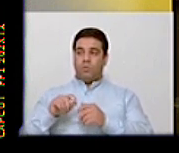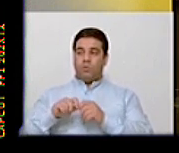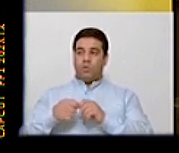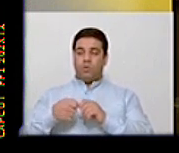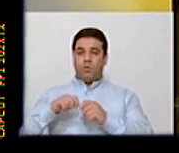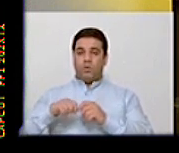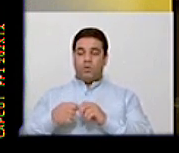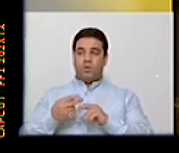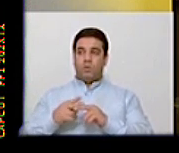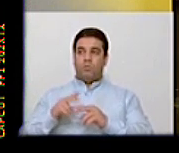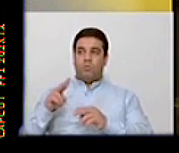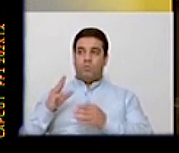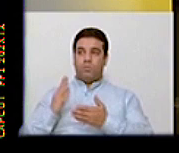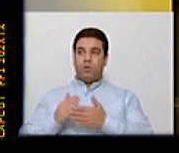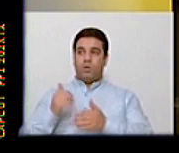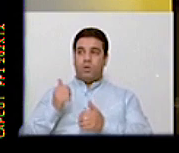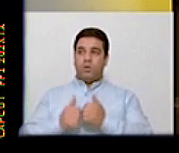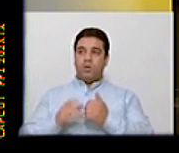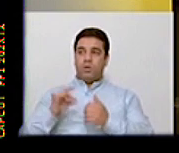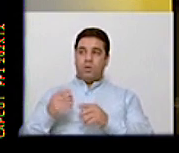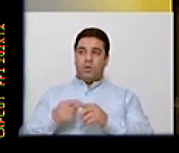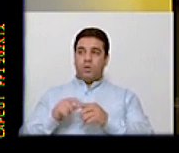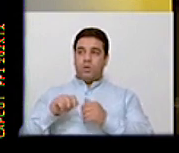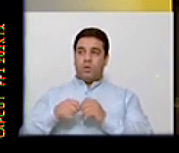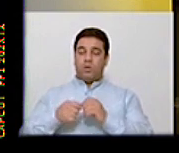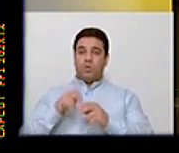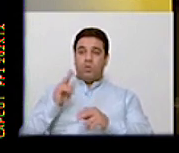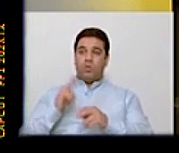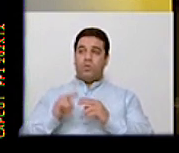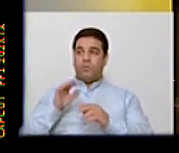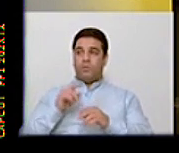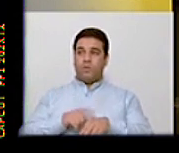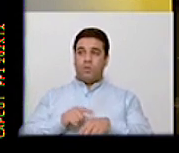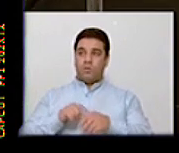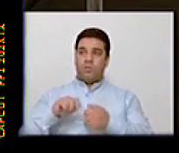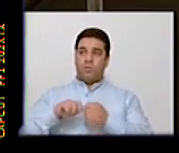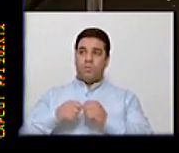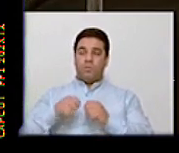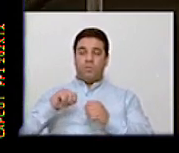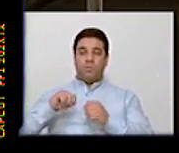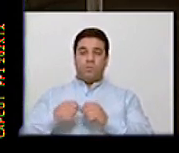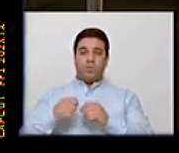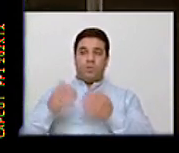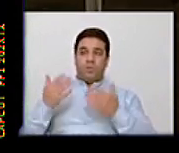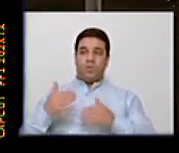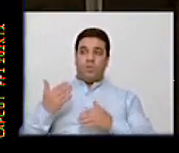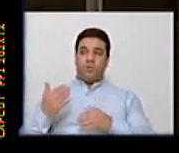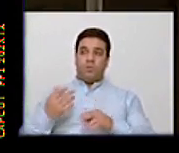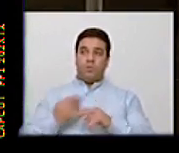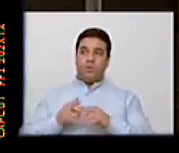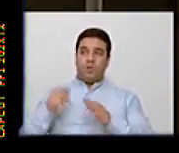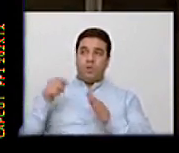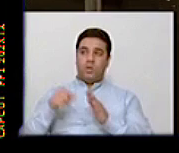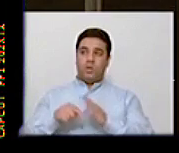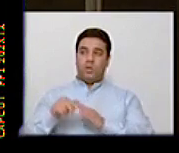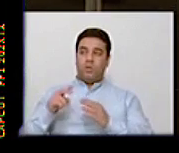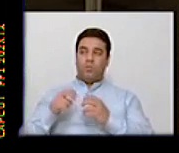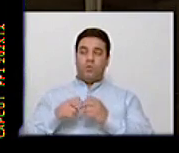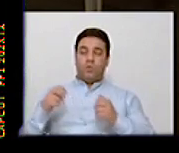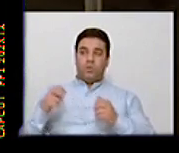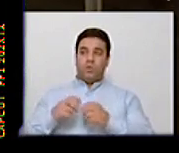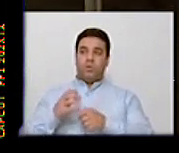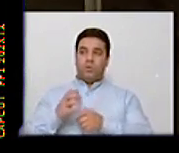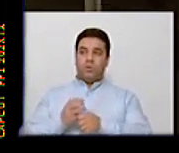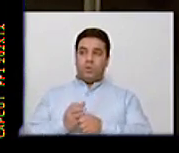buraladigan muruvati bor. Har safar energiyasi tugagan vaqtida muruvatini oxirigacha buralib, uni ichidagi pruzhina